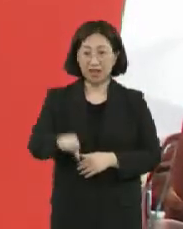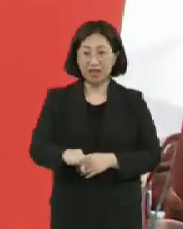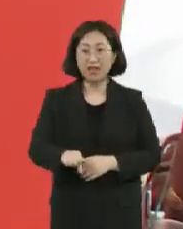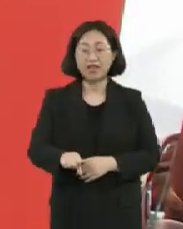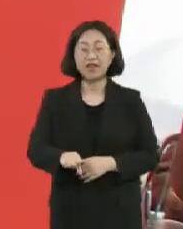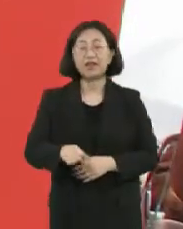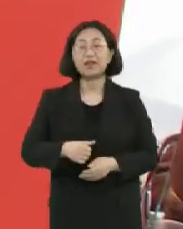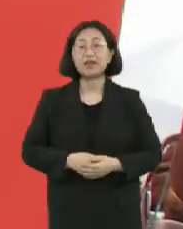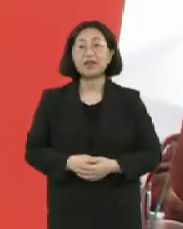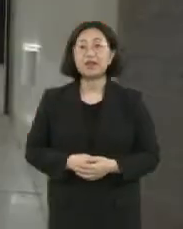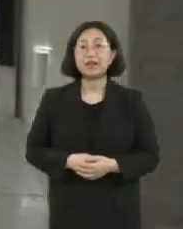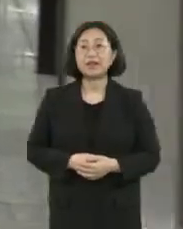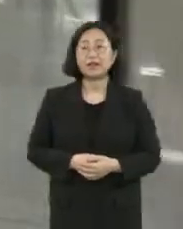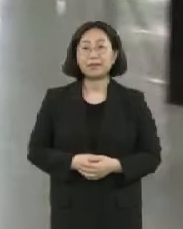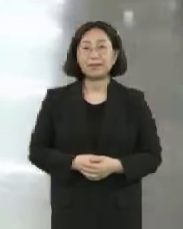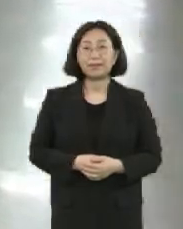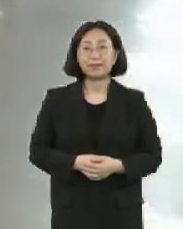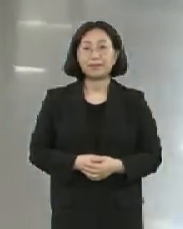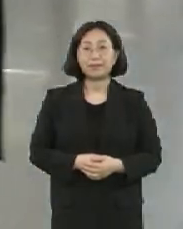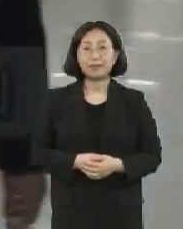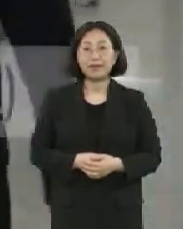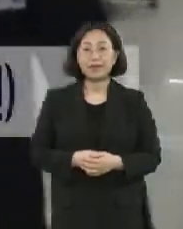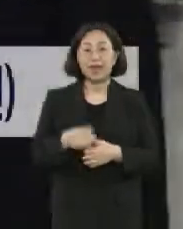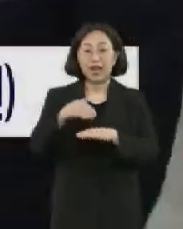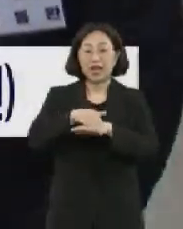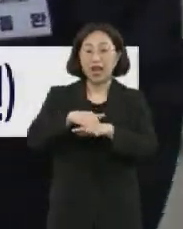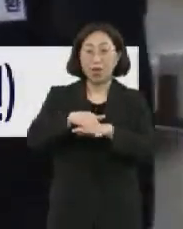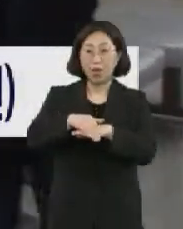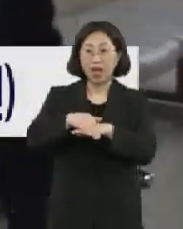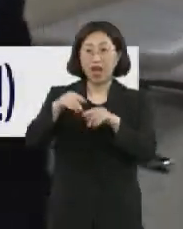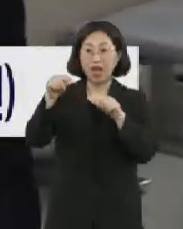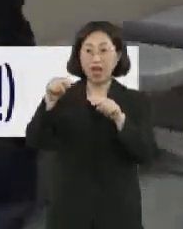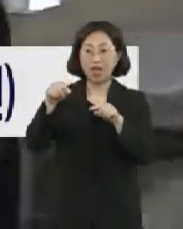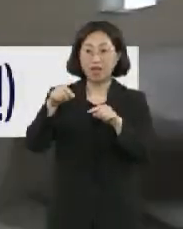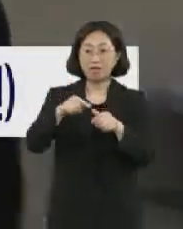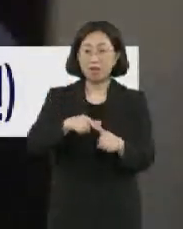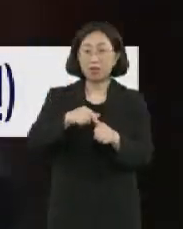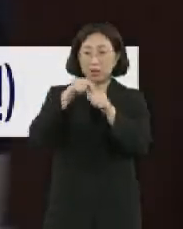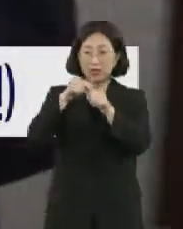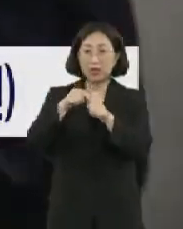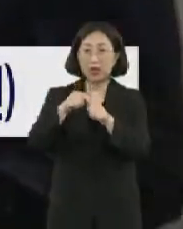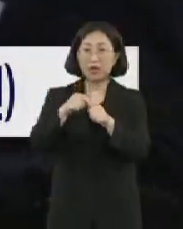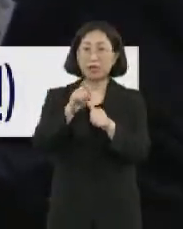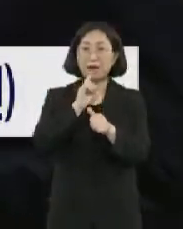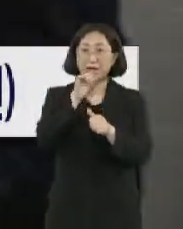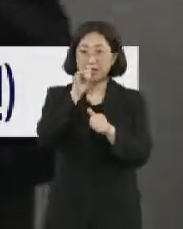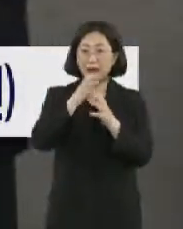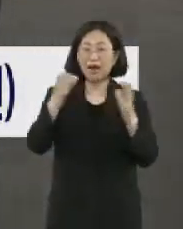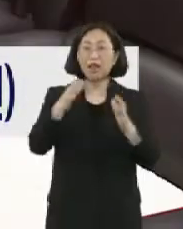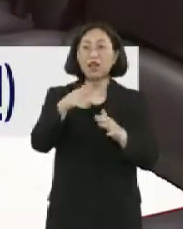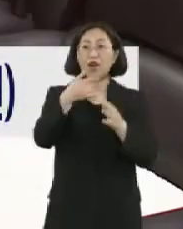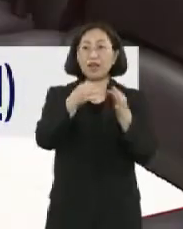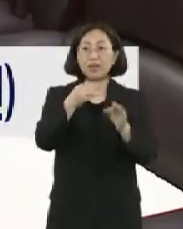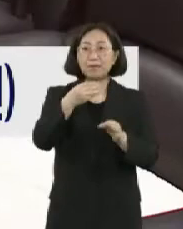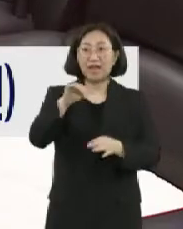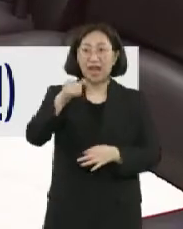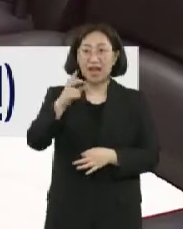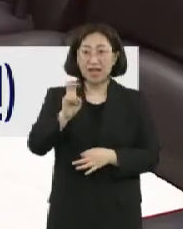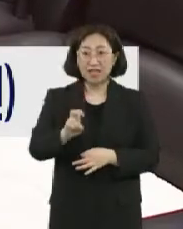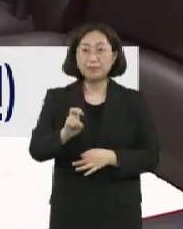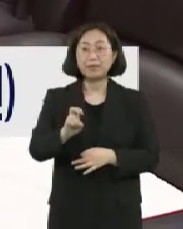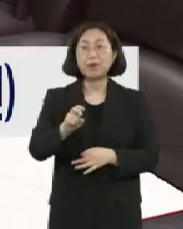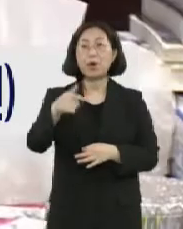고배를 마셨습니다 반면 전략 공천 논란 일었던 충남지사 선거는 김동한 박찬호 전 의원과 3선에